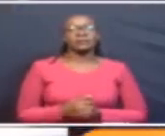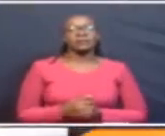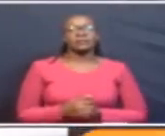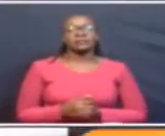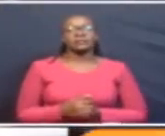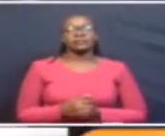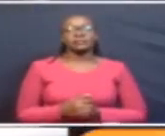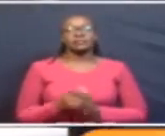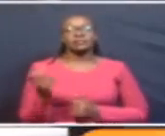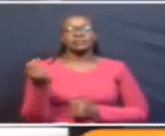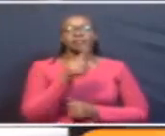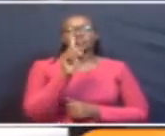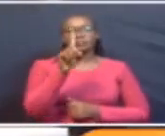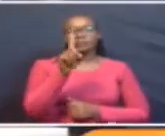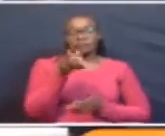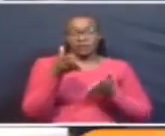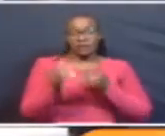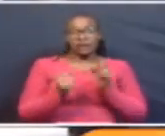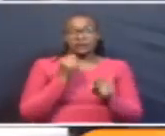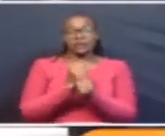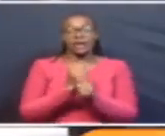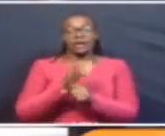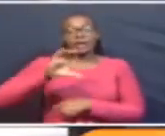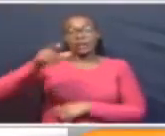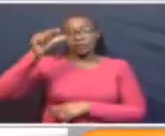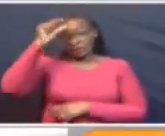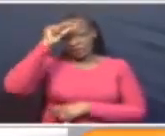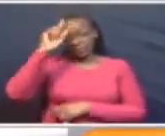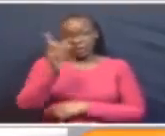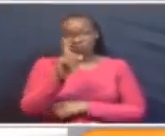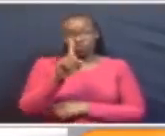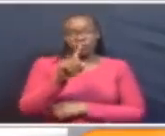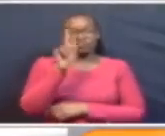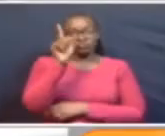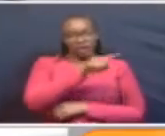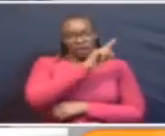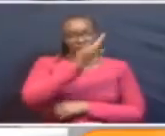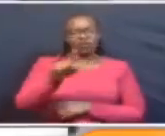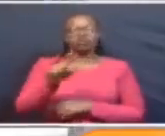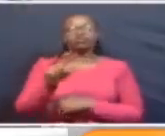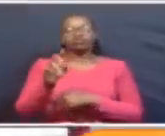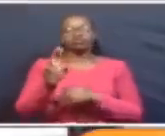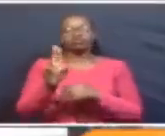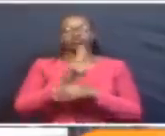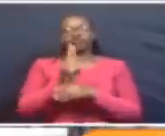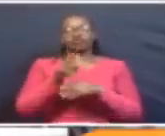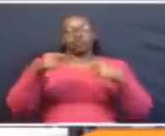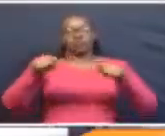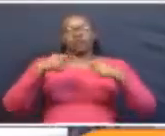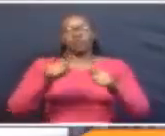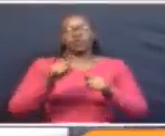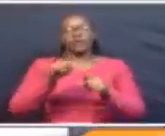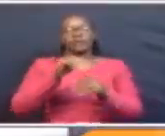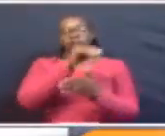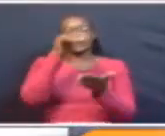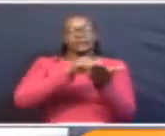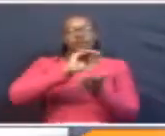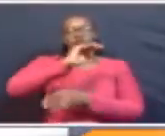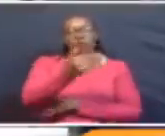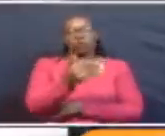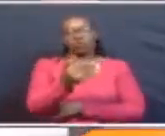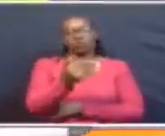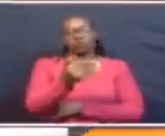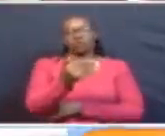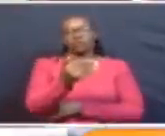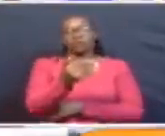Mwezi Januari mwaka huu serikali ya kaunti ya Nairobi ilipiga marufuku wahudumu wa bodaboda kutohudumu katikati mwa jiji,